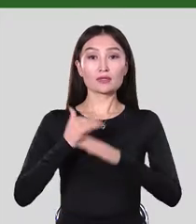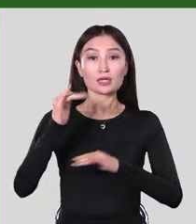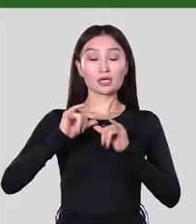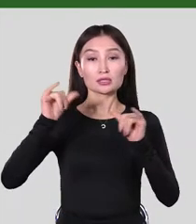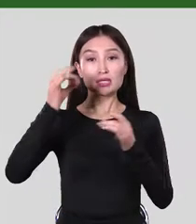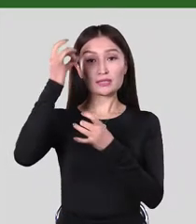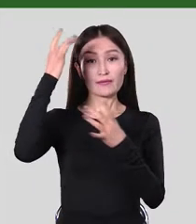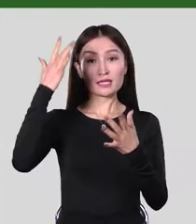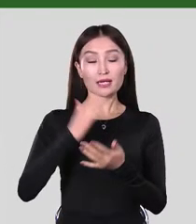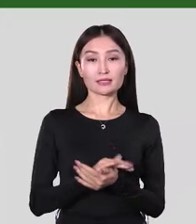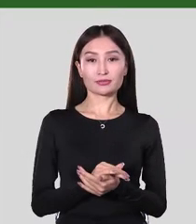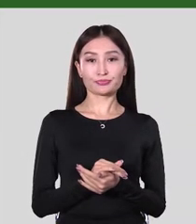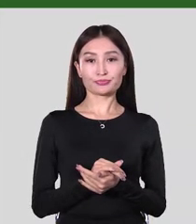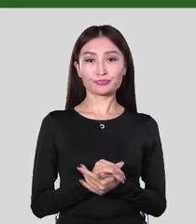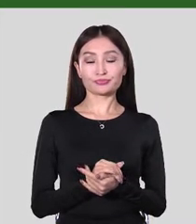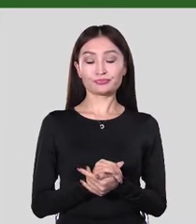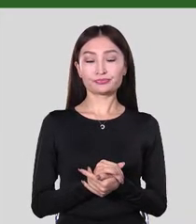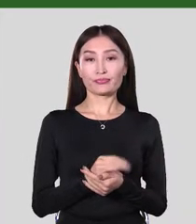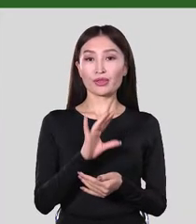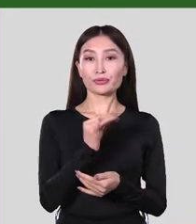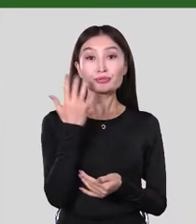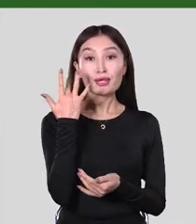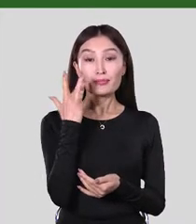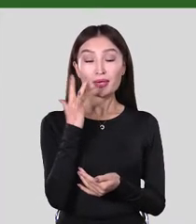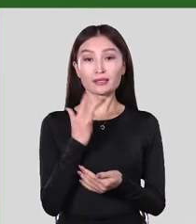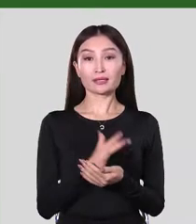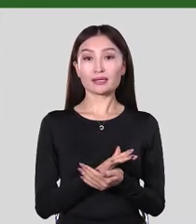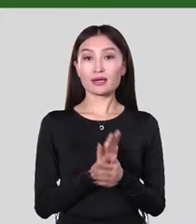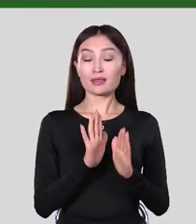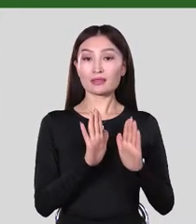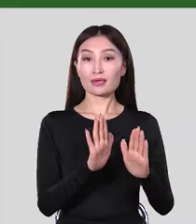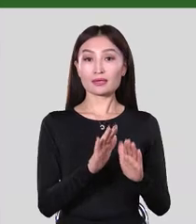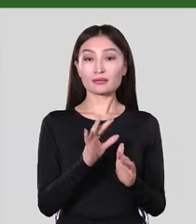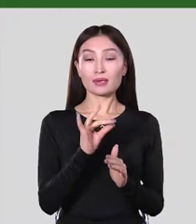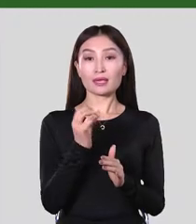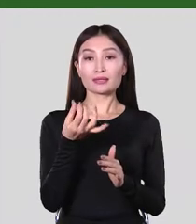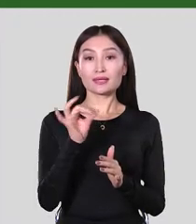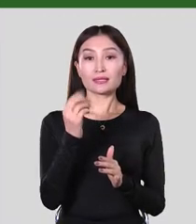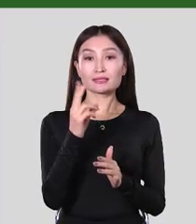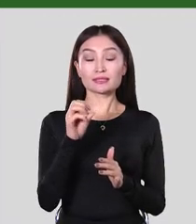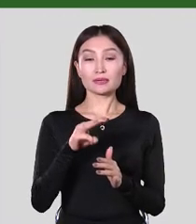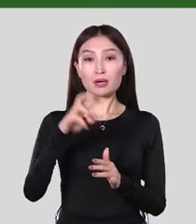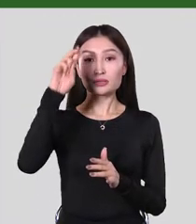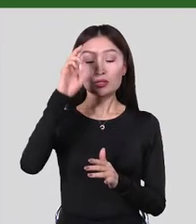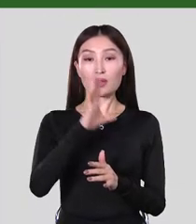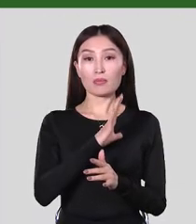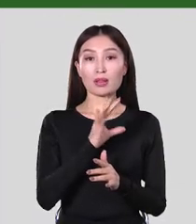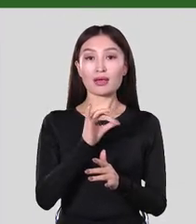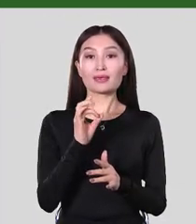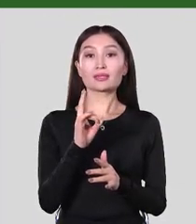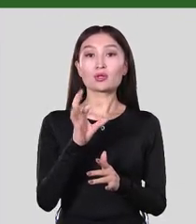высокоразвитые цивилизации. В Южной Америке таким индейским государством была империя